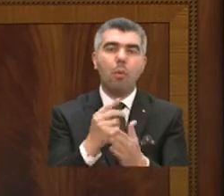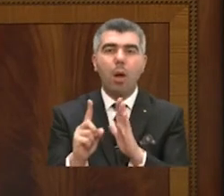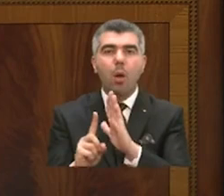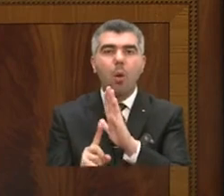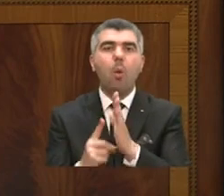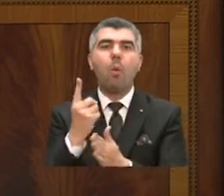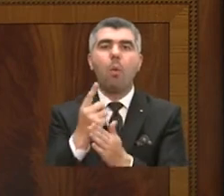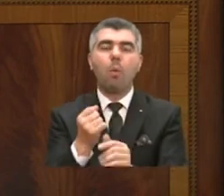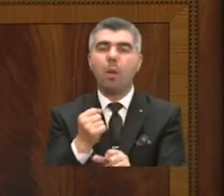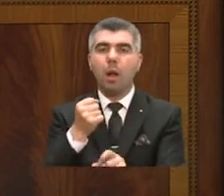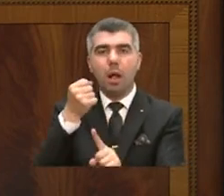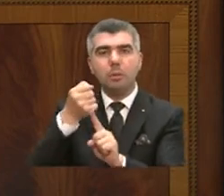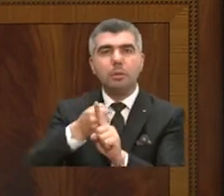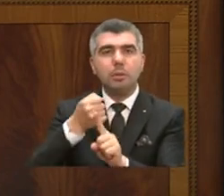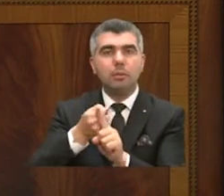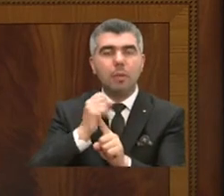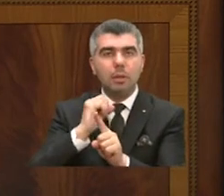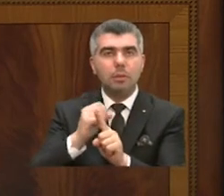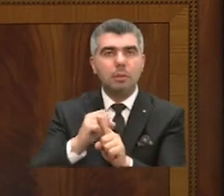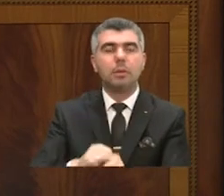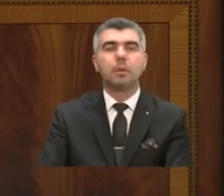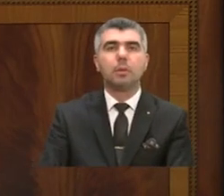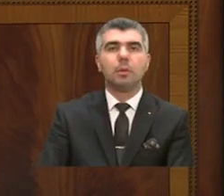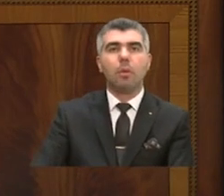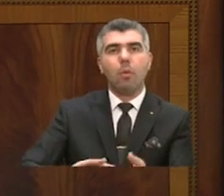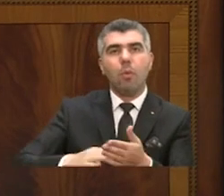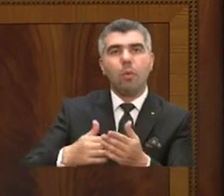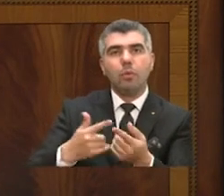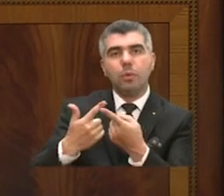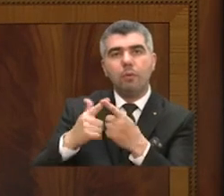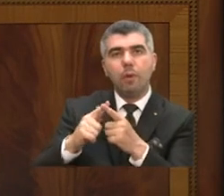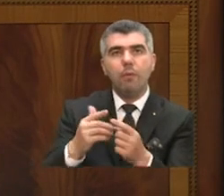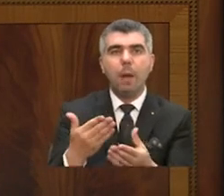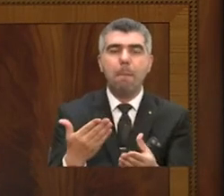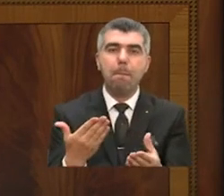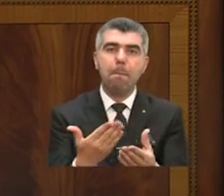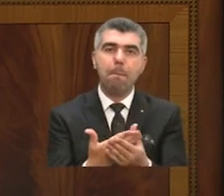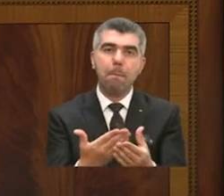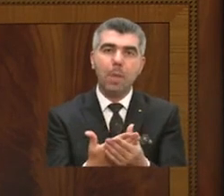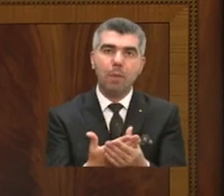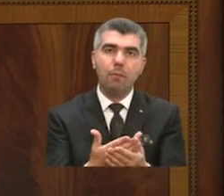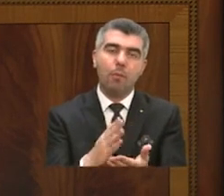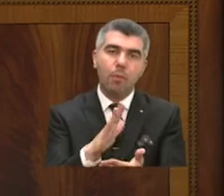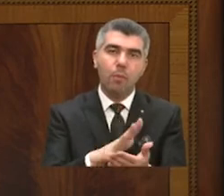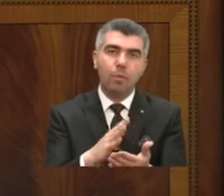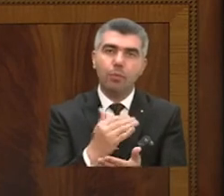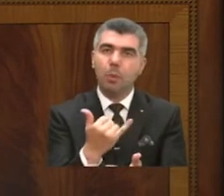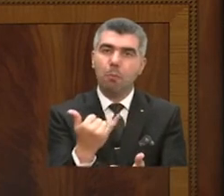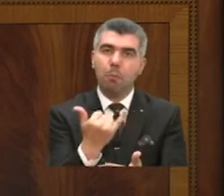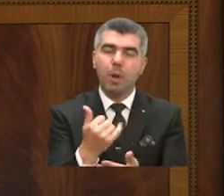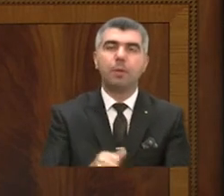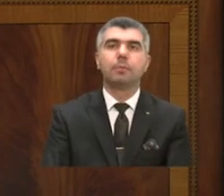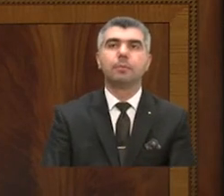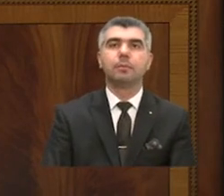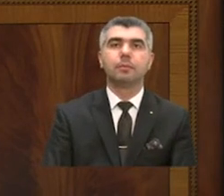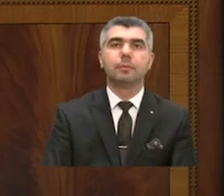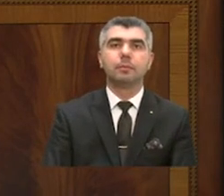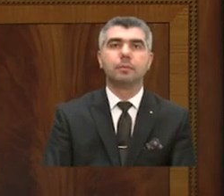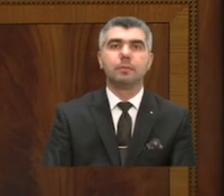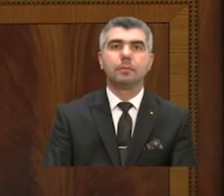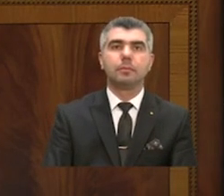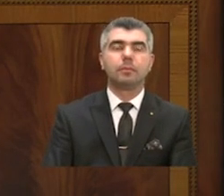أيام اشتغالها في التعاطي مع مختلف الملفات والقضايا الهامة، وفي إطار تدارك